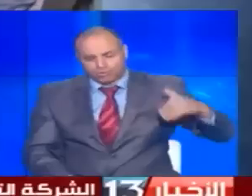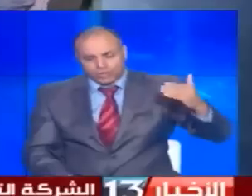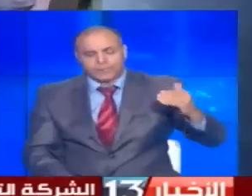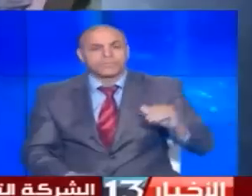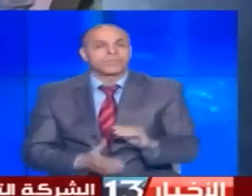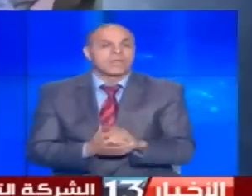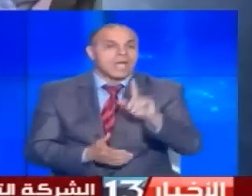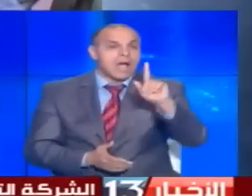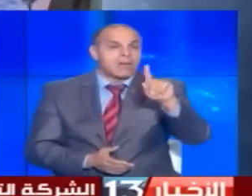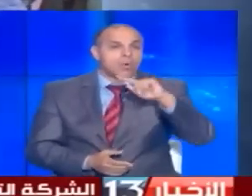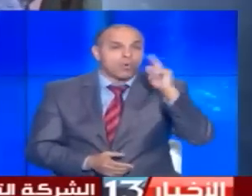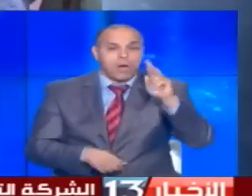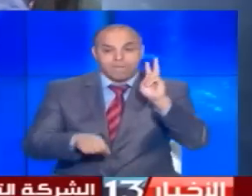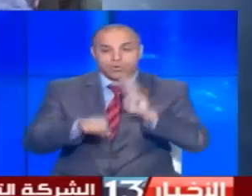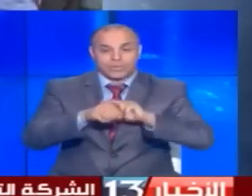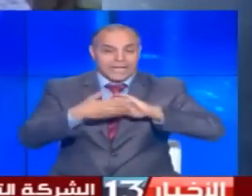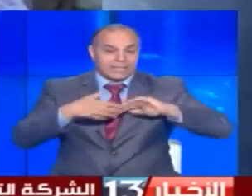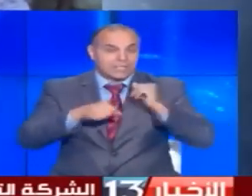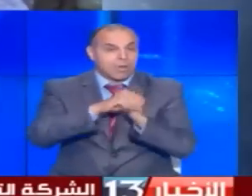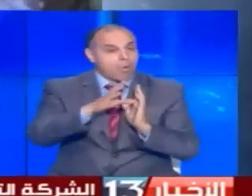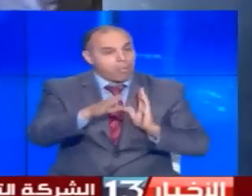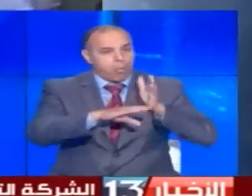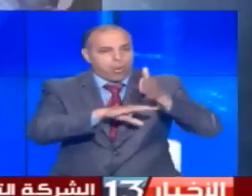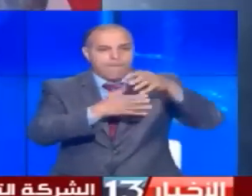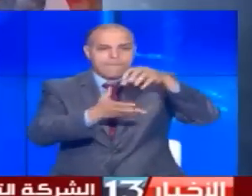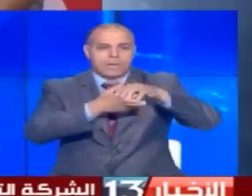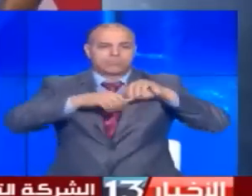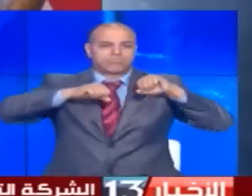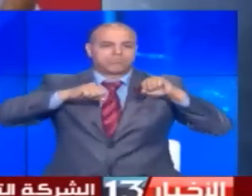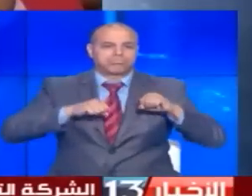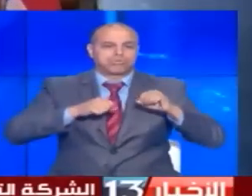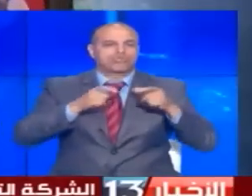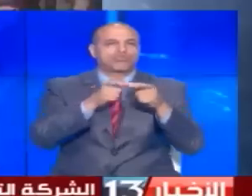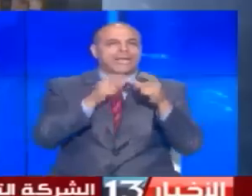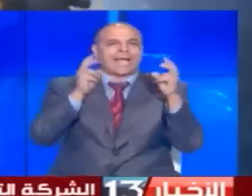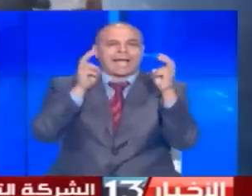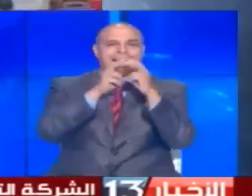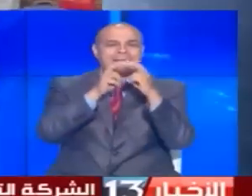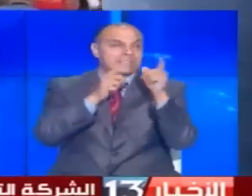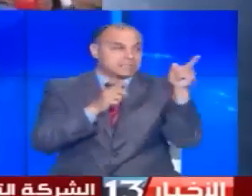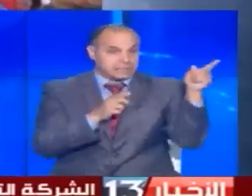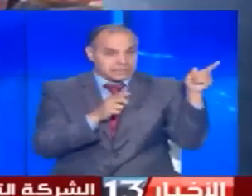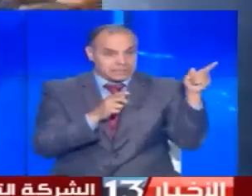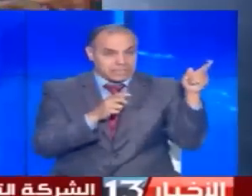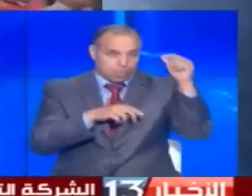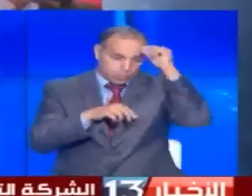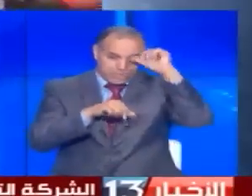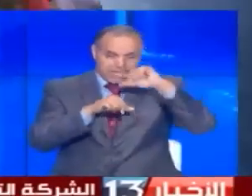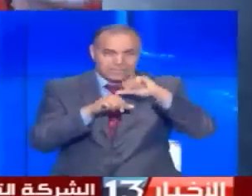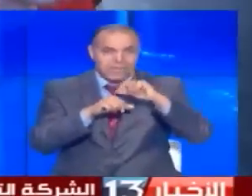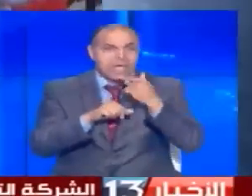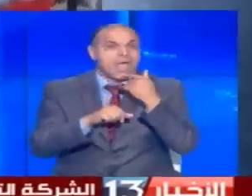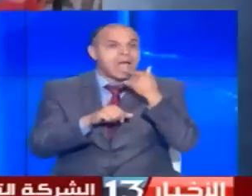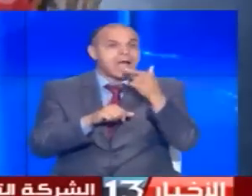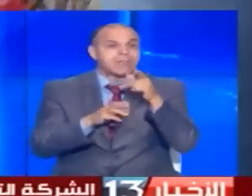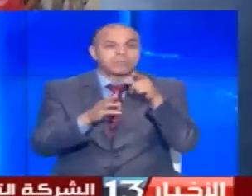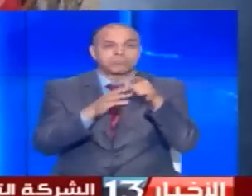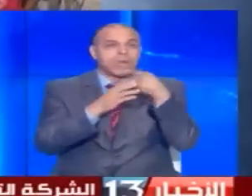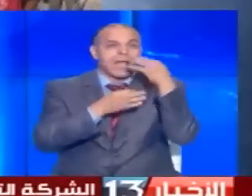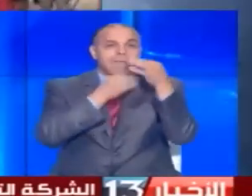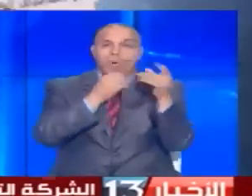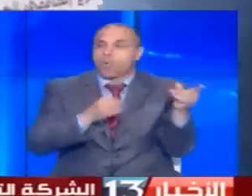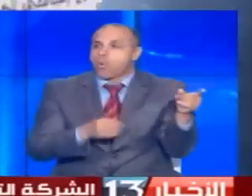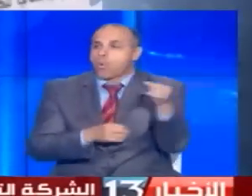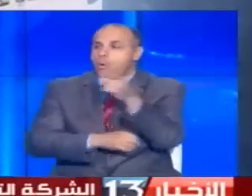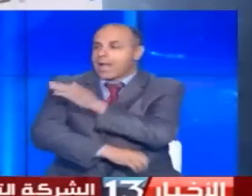المقبل، تحول أمين عام الاتحاد إلى المقر المركزي للشركة التونسية للكهرباء والغاز بالعاصمة، حيث توجه بكلمة